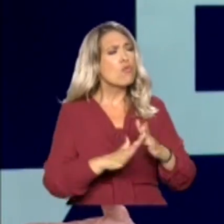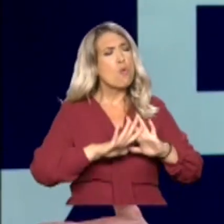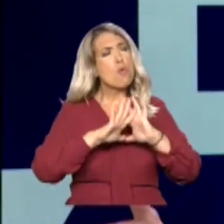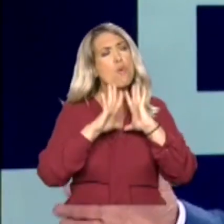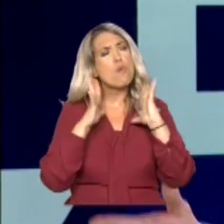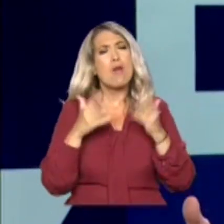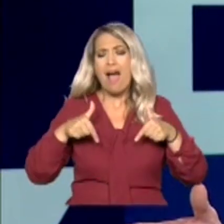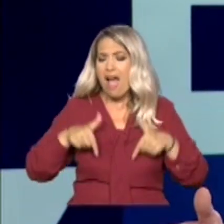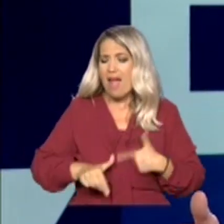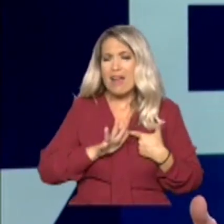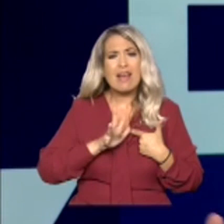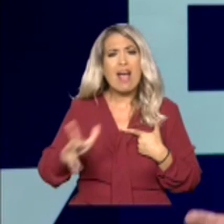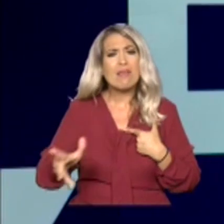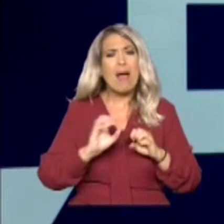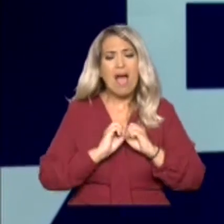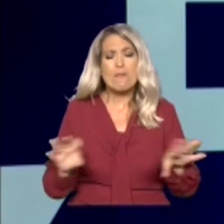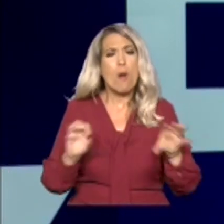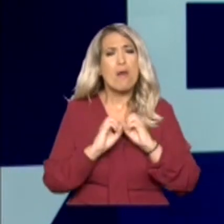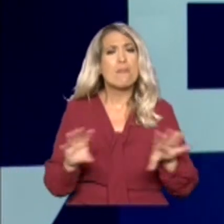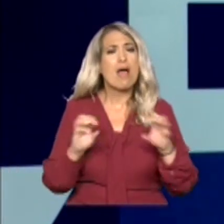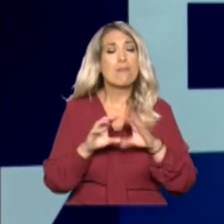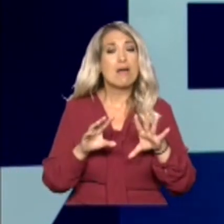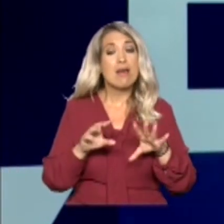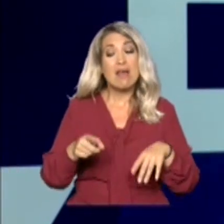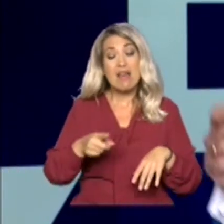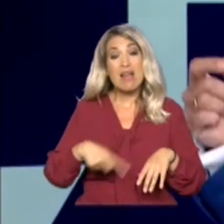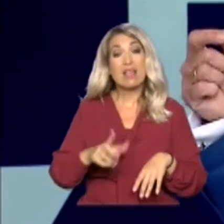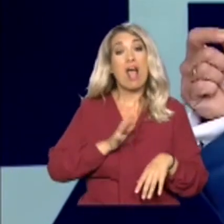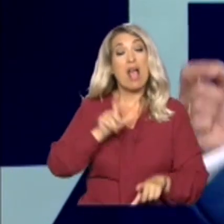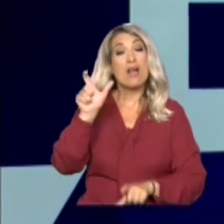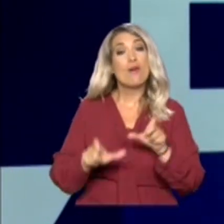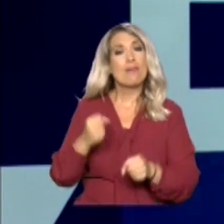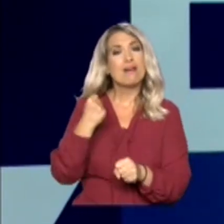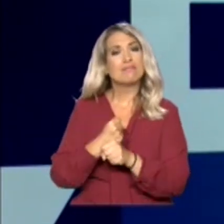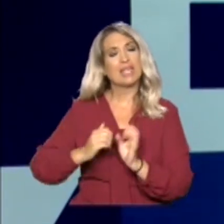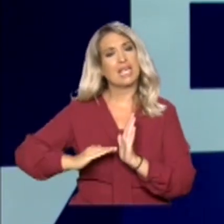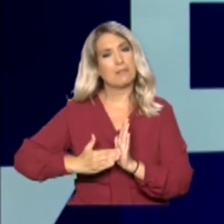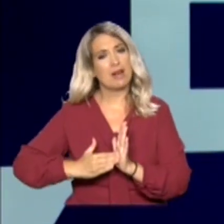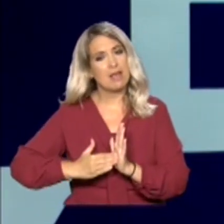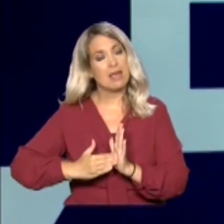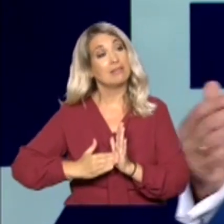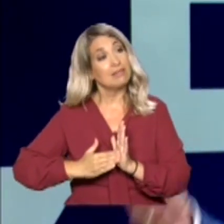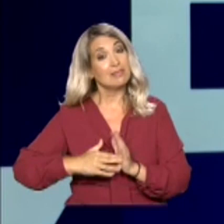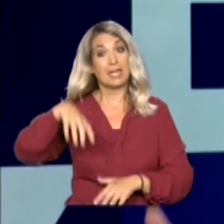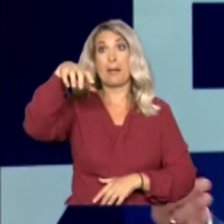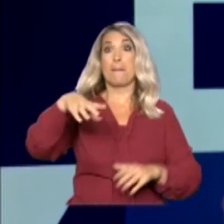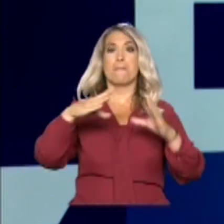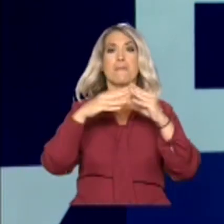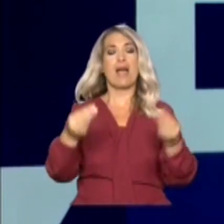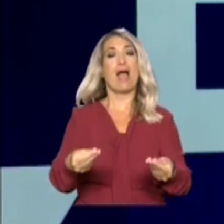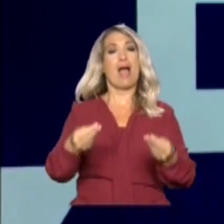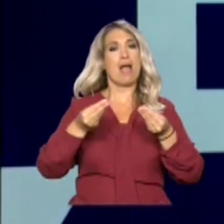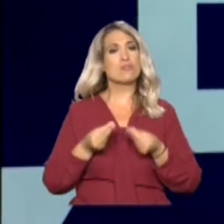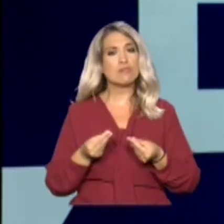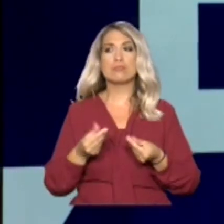αυτά που βλέπετε κάθε μέρα οφείλονται στους ανθρώπους και στην εμπιστοσύνη του σταθμού στο να μας δίνει αυτά τα